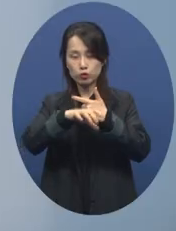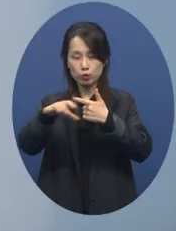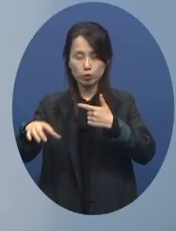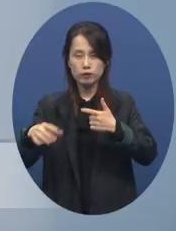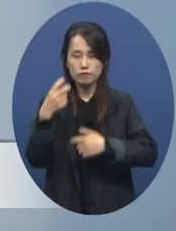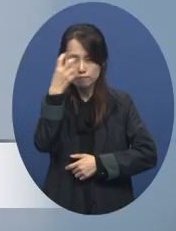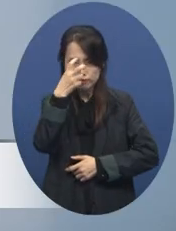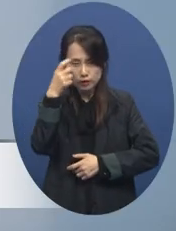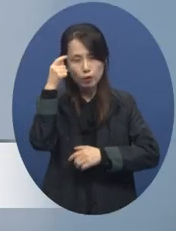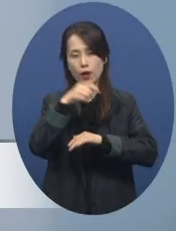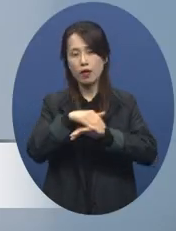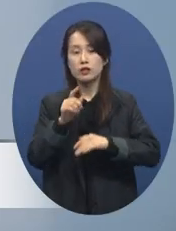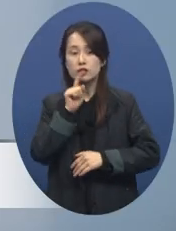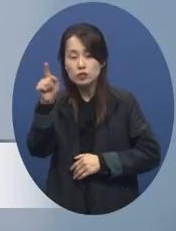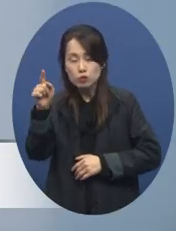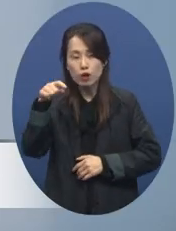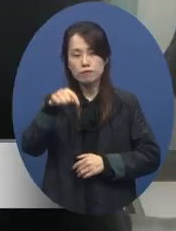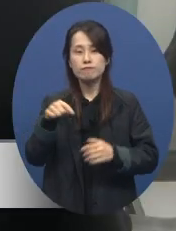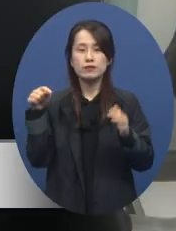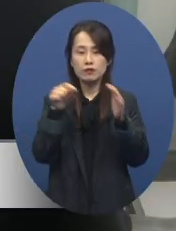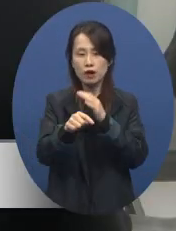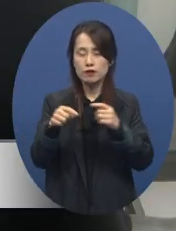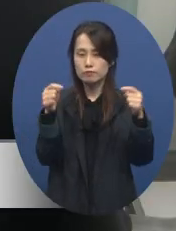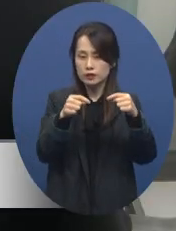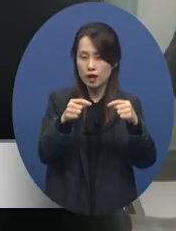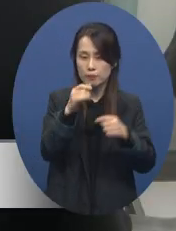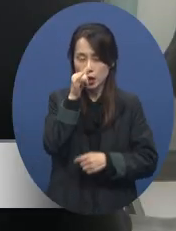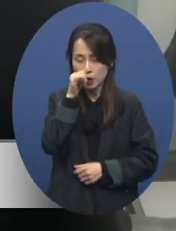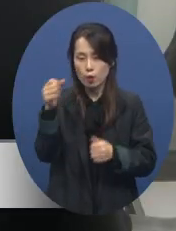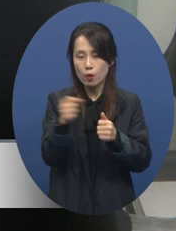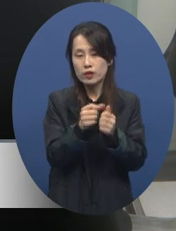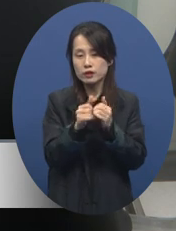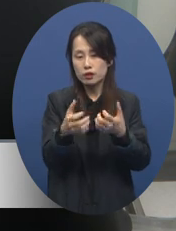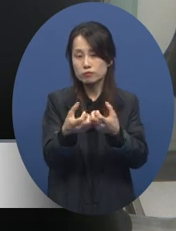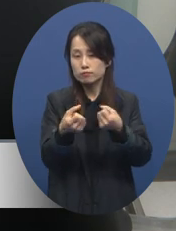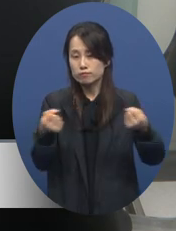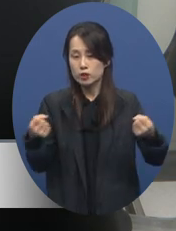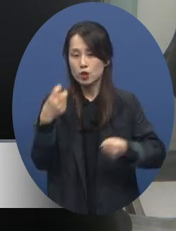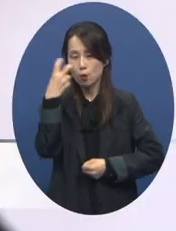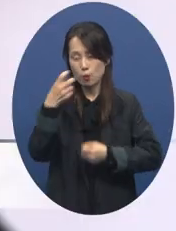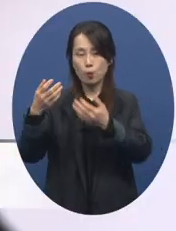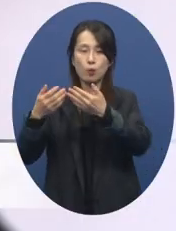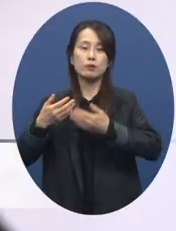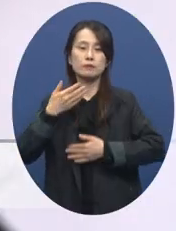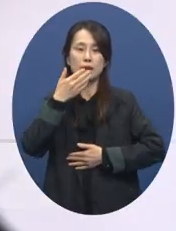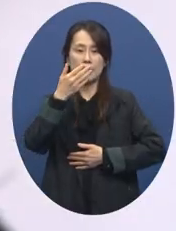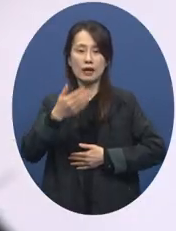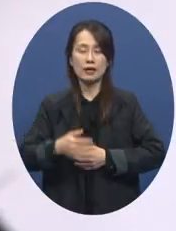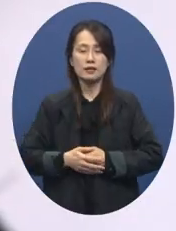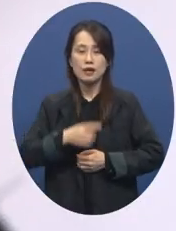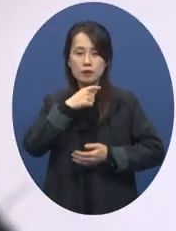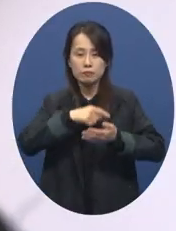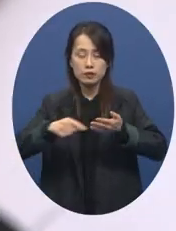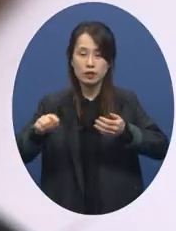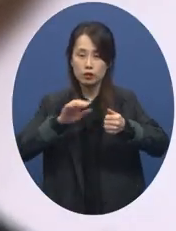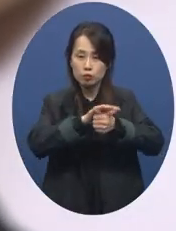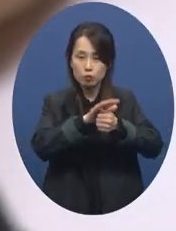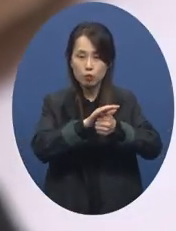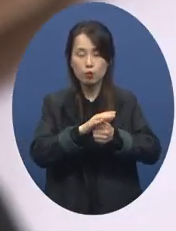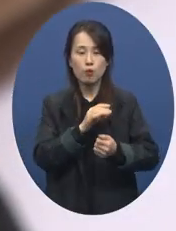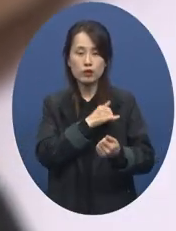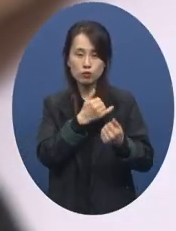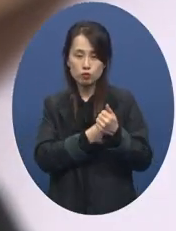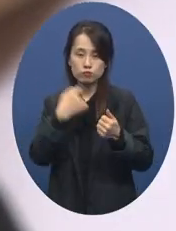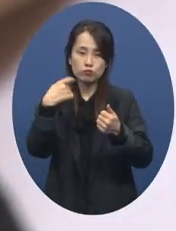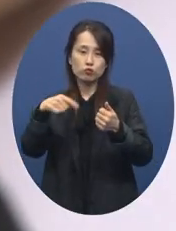관할합니다. 신고하면 현장에 직접 나가 상담하고 학대 행위자와 격리하는 등 보호받을 수 있습니다. 피해 지원뿐 아니라